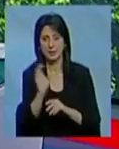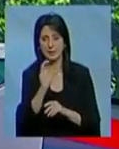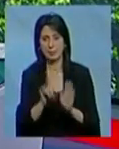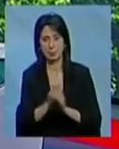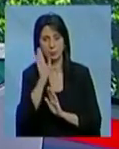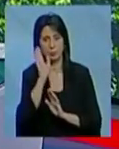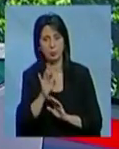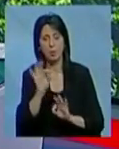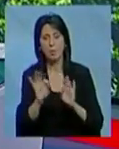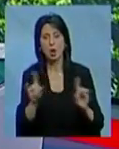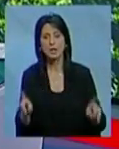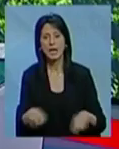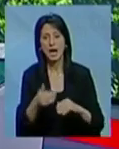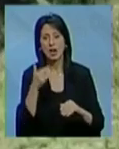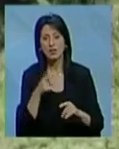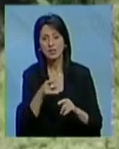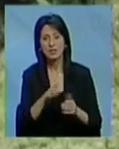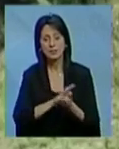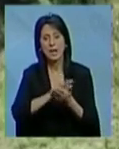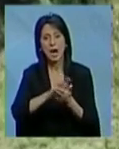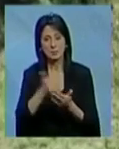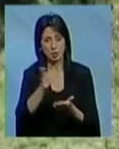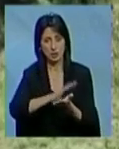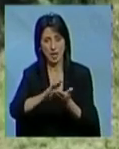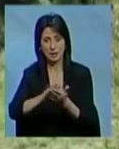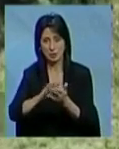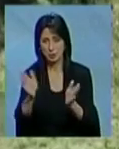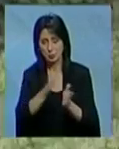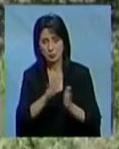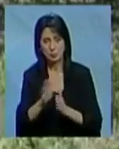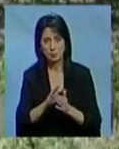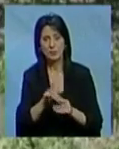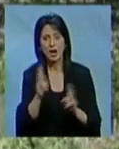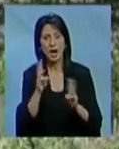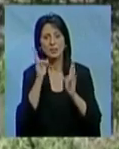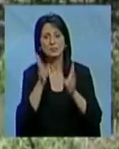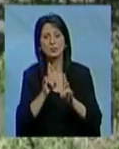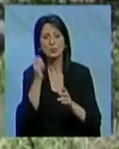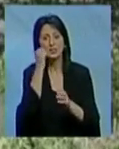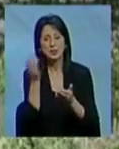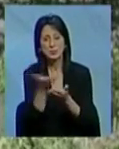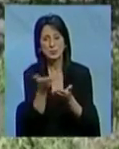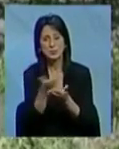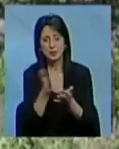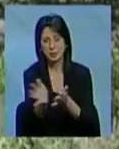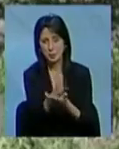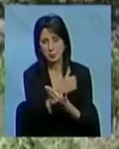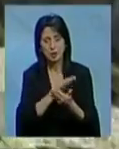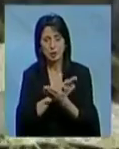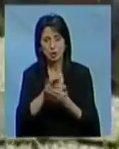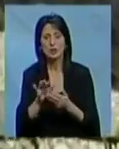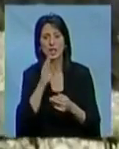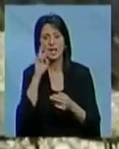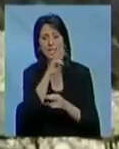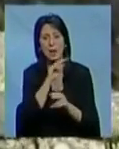სექტემბერში დაიწყება. პროექტის განხორციელებამდე ტყის მასივში გაწმენდითი სამუშაოები მიმდინარეობს, საიდანაც ძირითადად ხანძრით დაზიანებული და ძირნაყარი ხეების გამოტანა